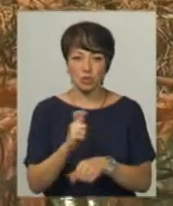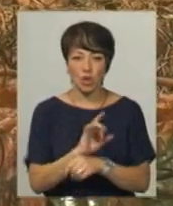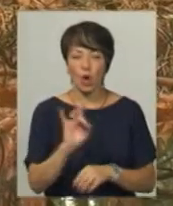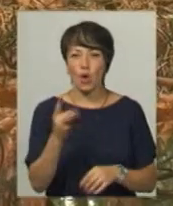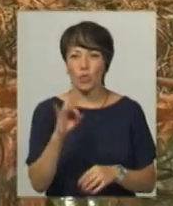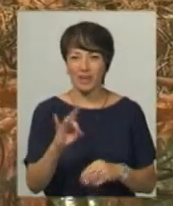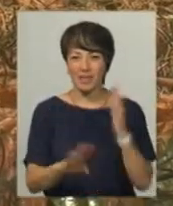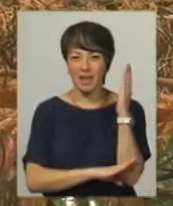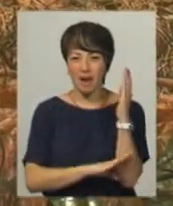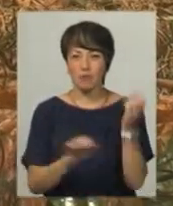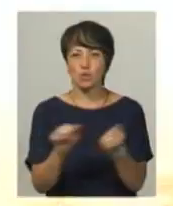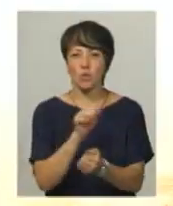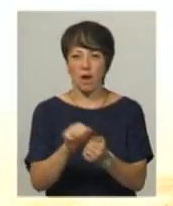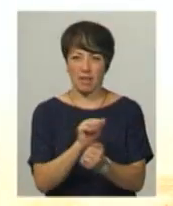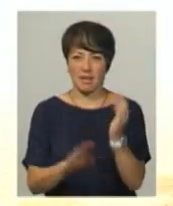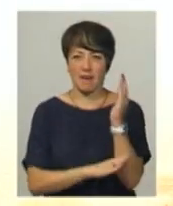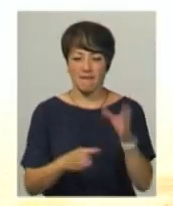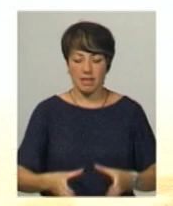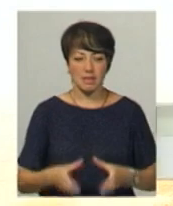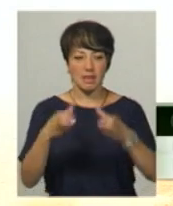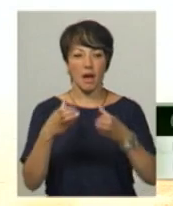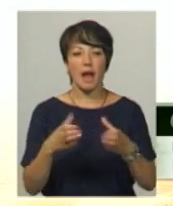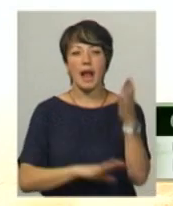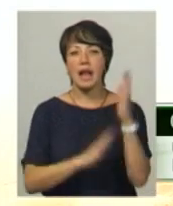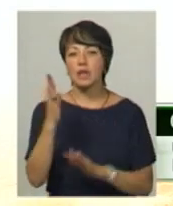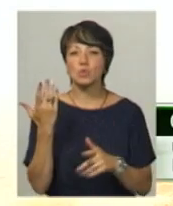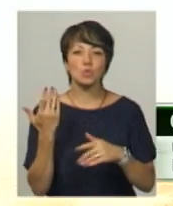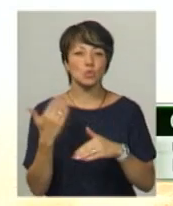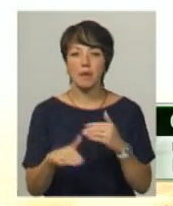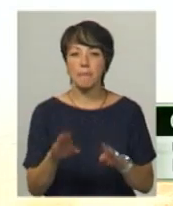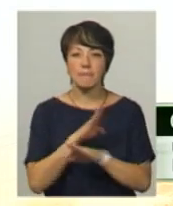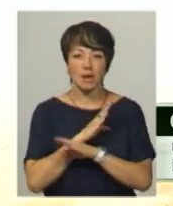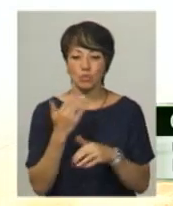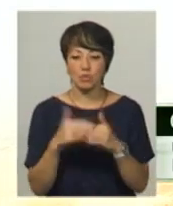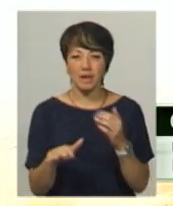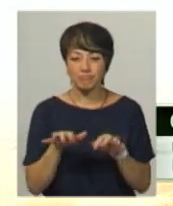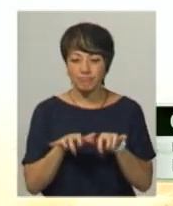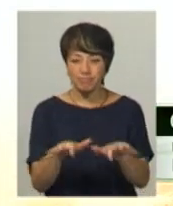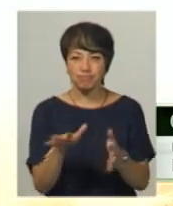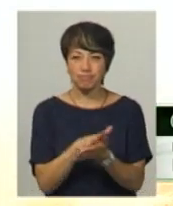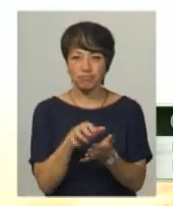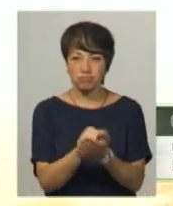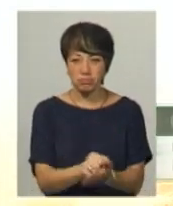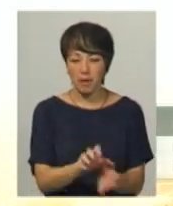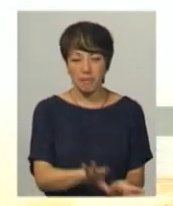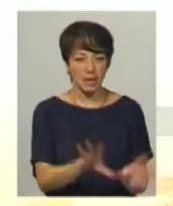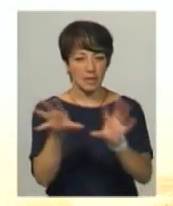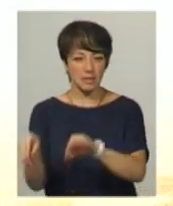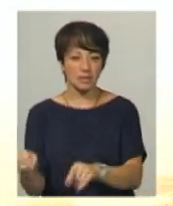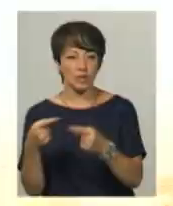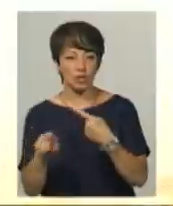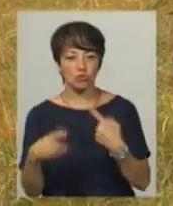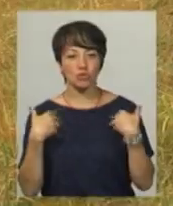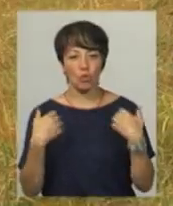суха деревина, каже головний лісничий. Ліс вже мертвий, тобто він вже відпрацьований шкідником, шкідник його залишив і переселився на інші